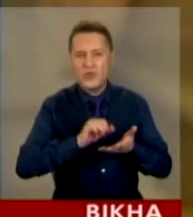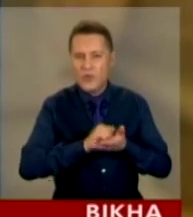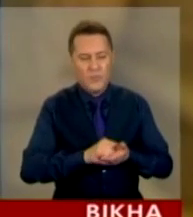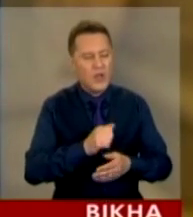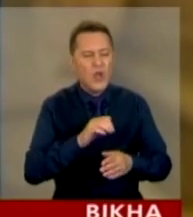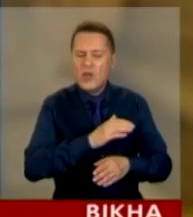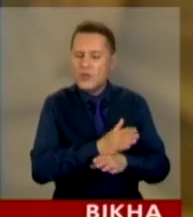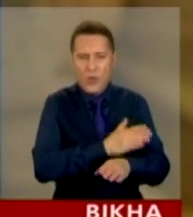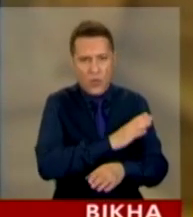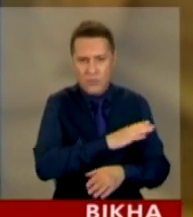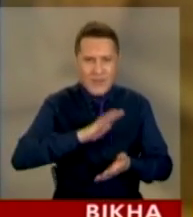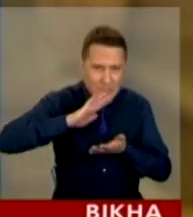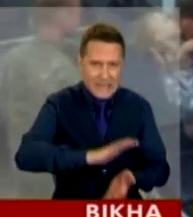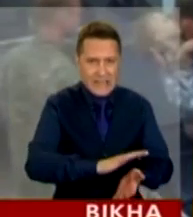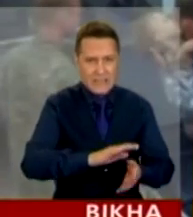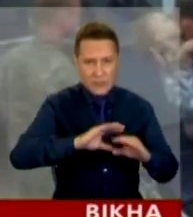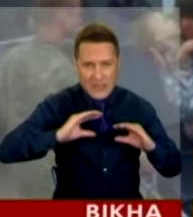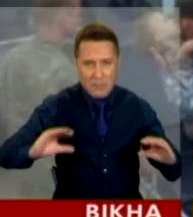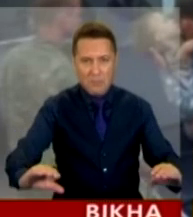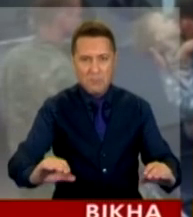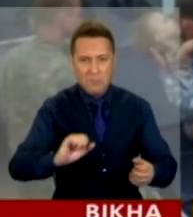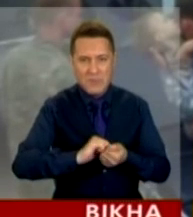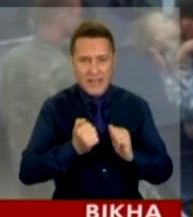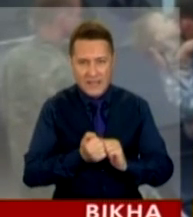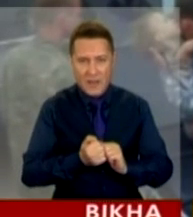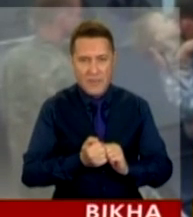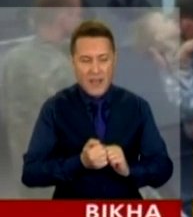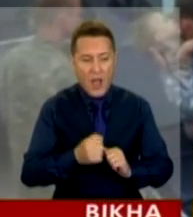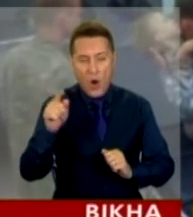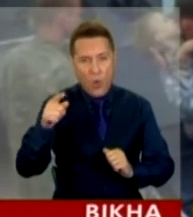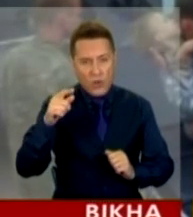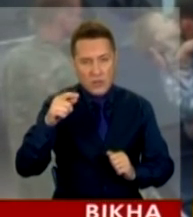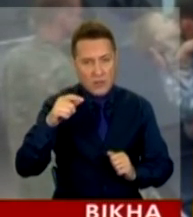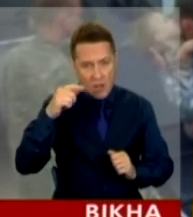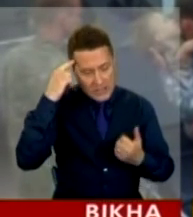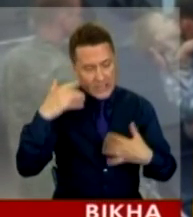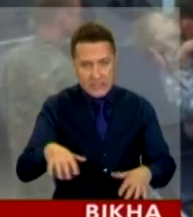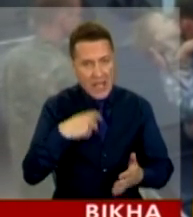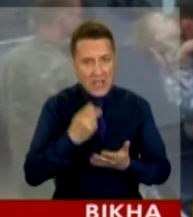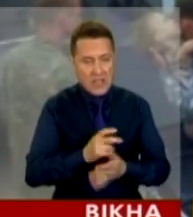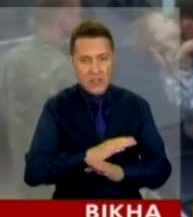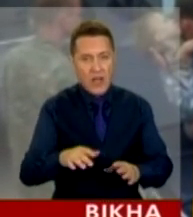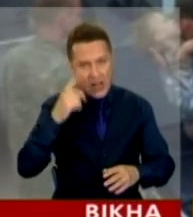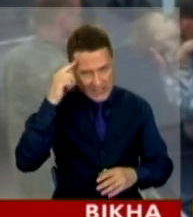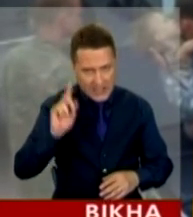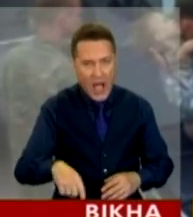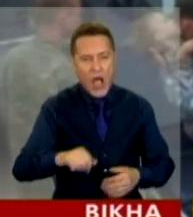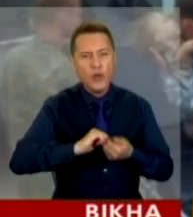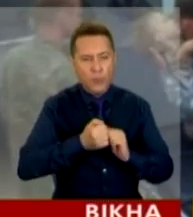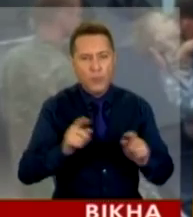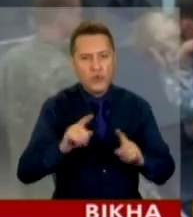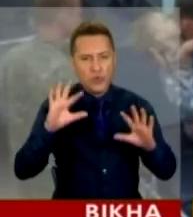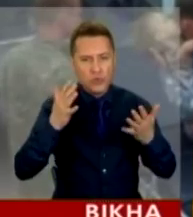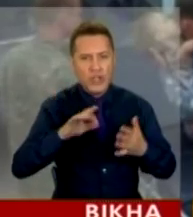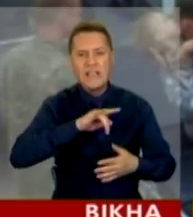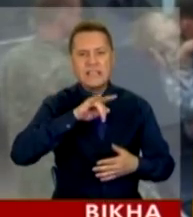були притиснуті плитами. Він сознання, в принципі, не теряв. Він все пам'ятає, все знає, що з ним случилось. Розказує, що